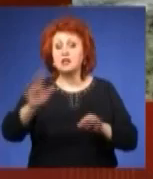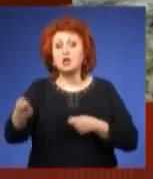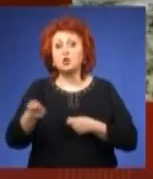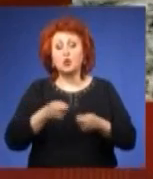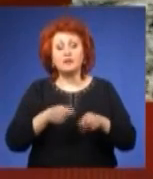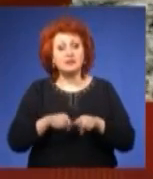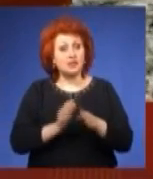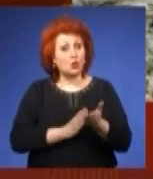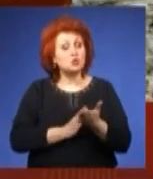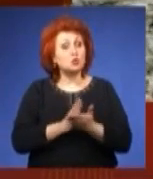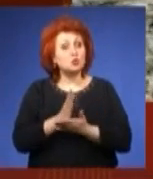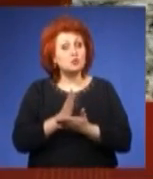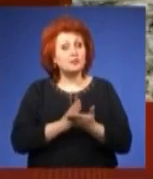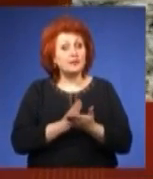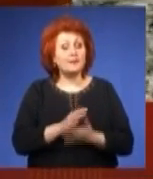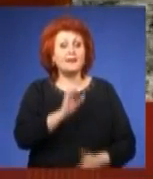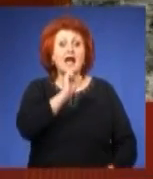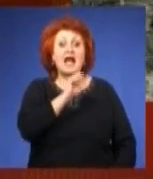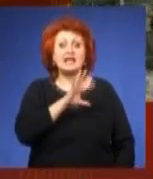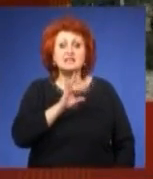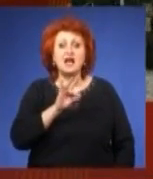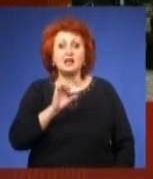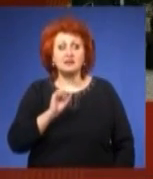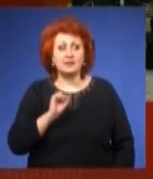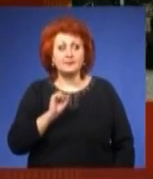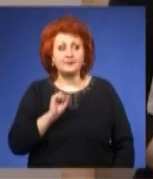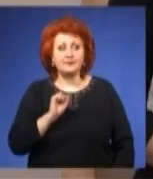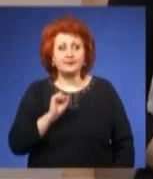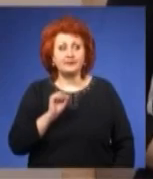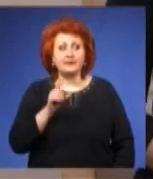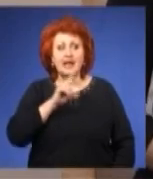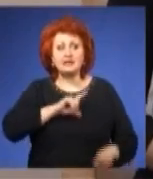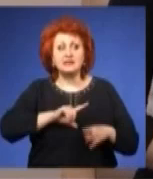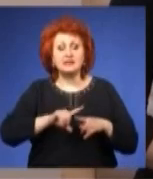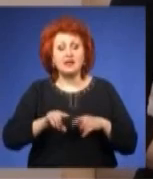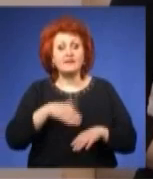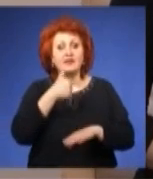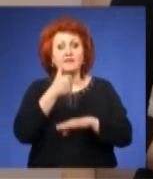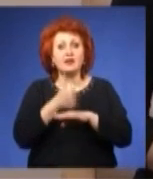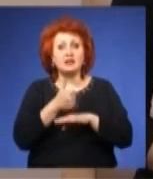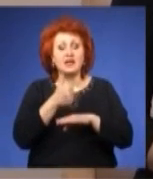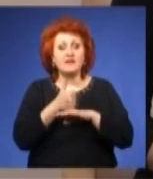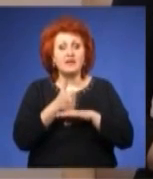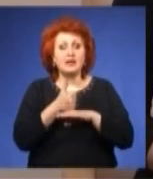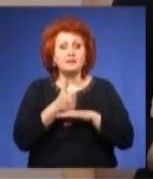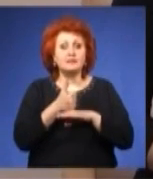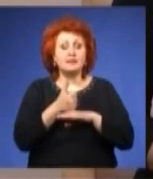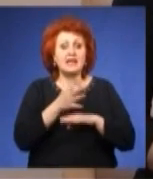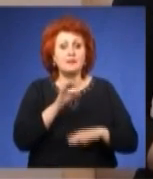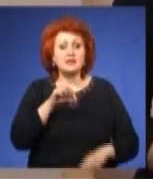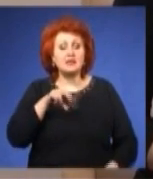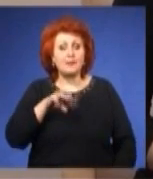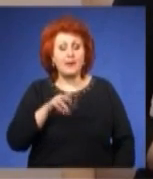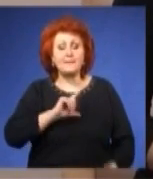рассказала руководитель паломнической службы «Град Креста» Александра Андросова. Совсем недавно во главе с епископом Ставропольским и